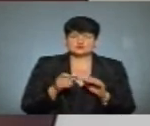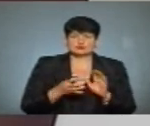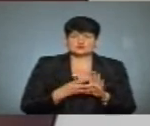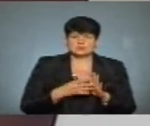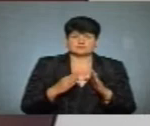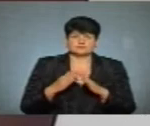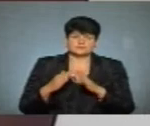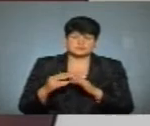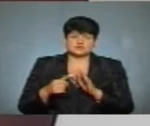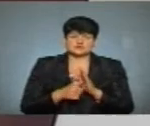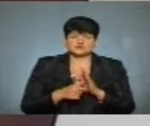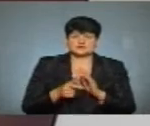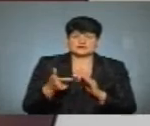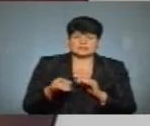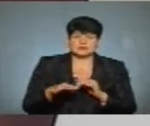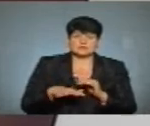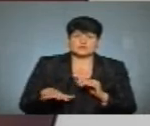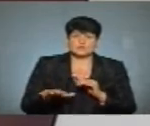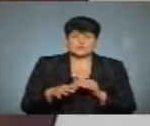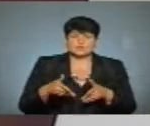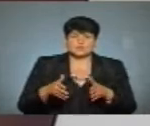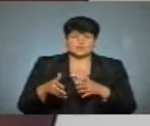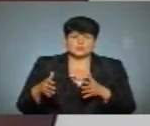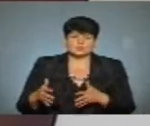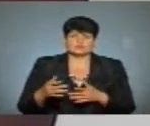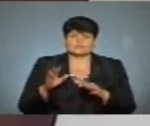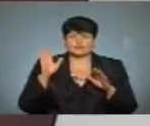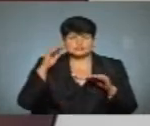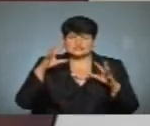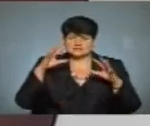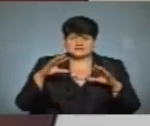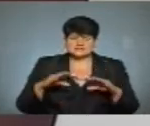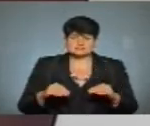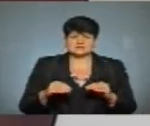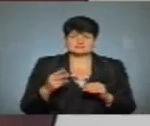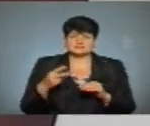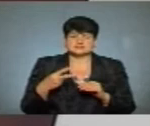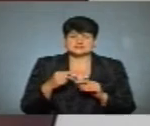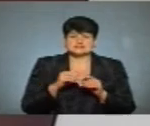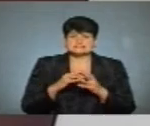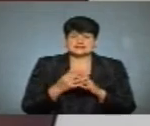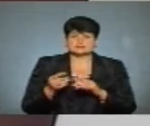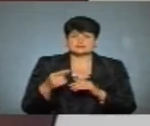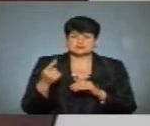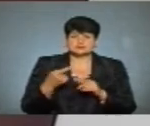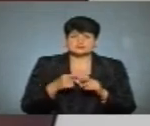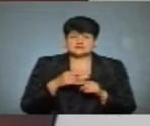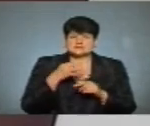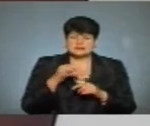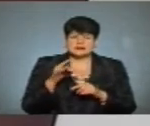близько 600 гектарів городів і 62 криниці. Вода ще не зійшла у 20 селах Тернопільщини. Про це розповіла